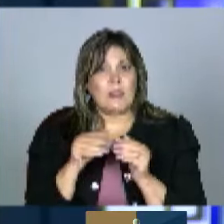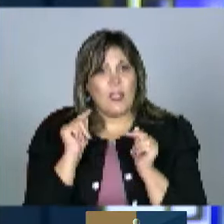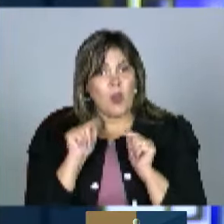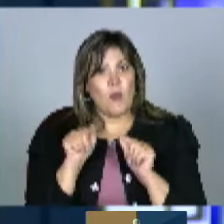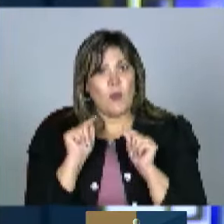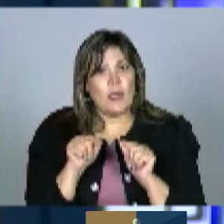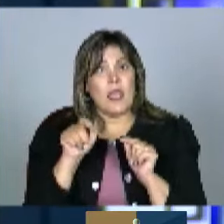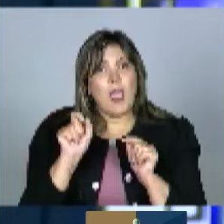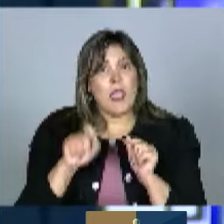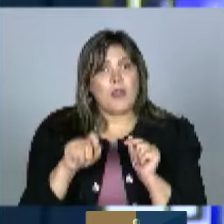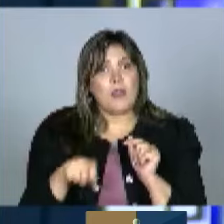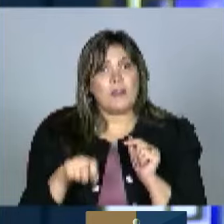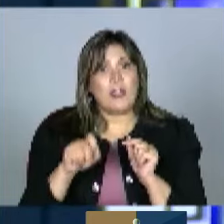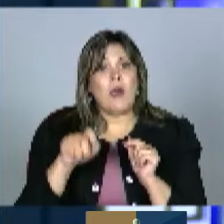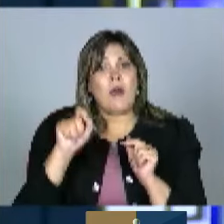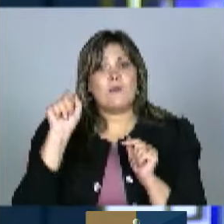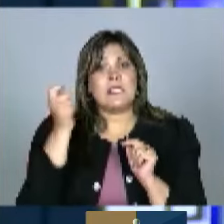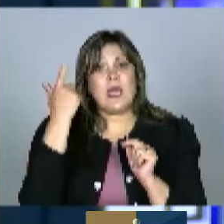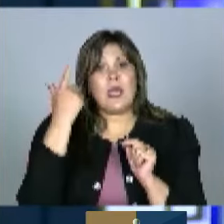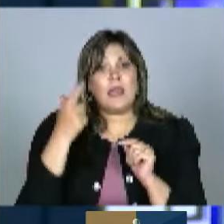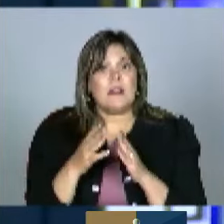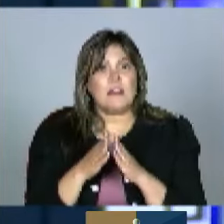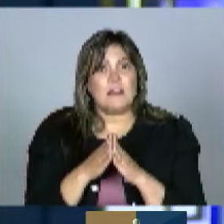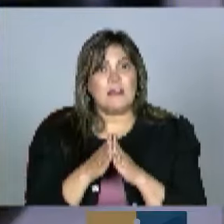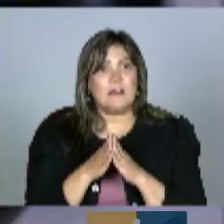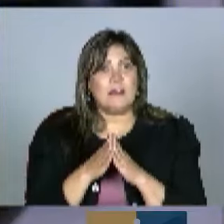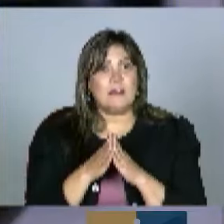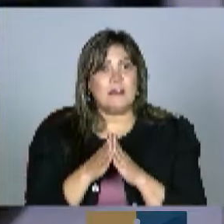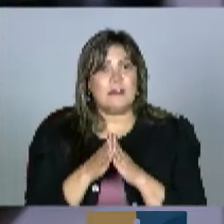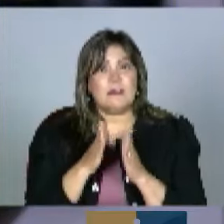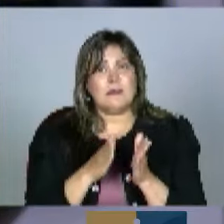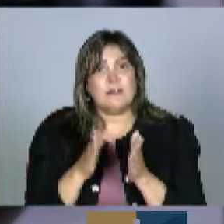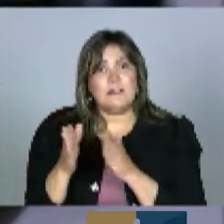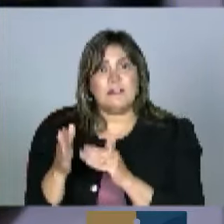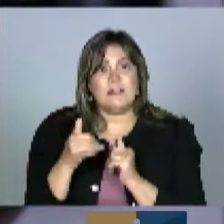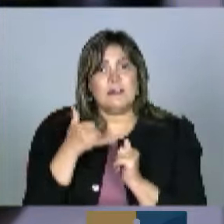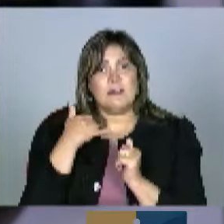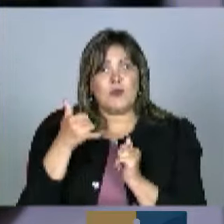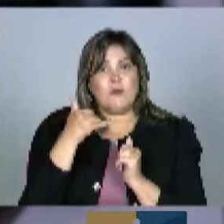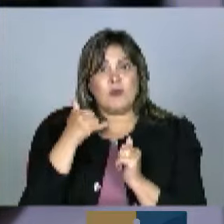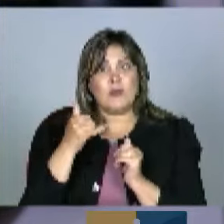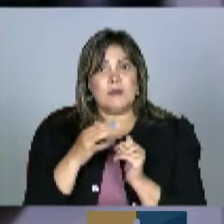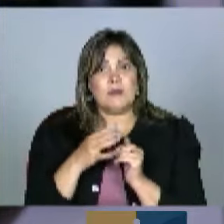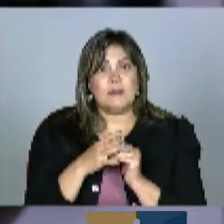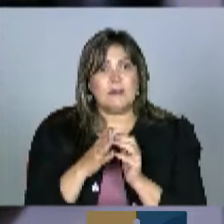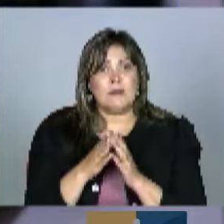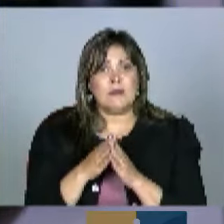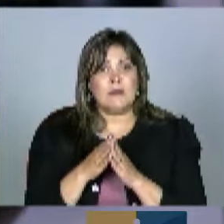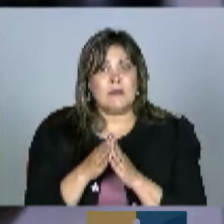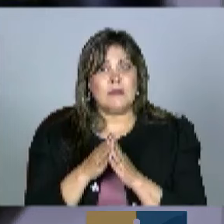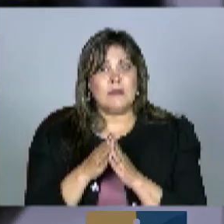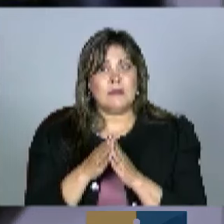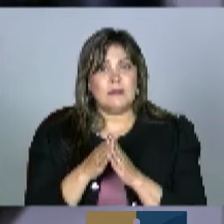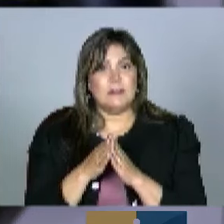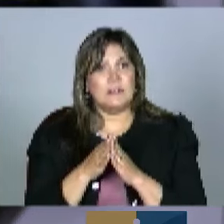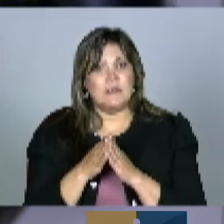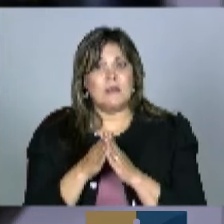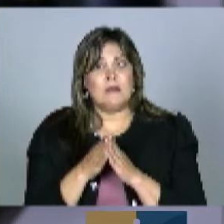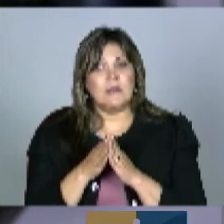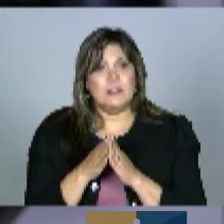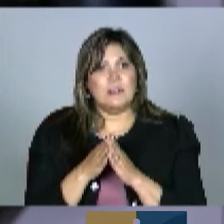هو القضاء المستعجل تمام طيب ناخد الاستاذ مجدي استاذ مجدي معانا ايوه يا فندم اتفضل يا فندم سؤالك